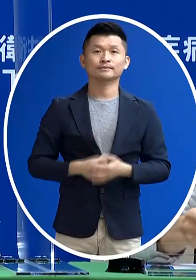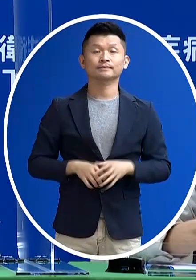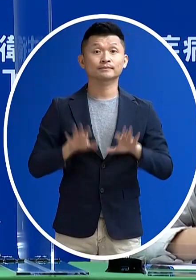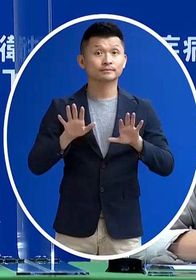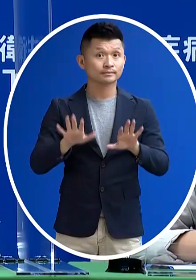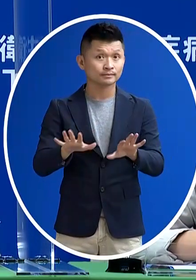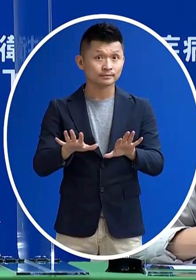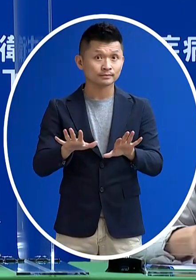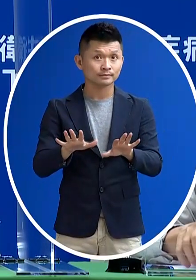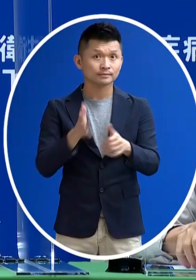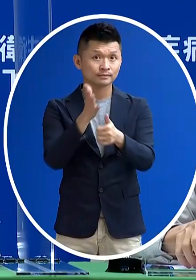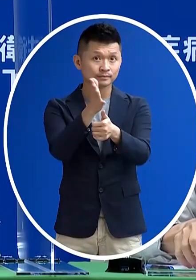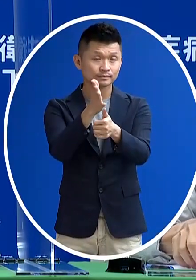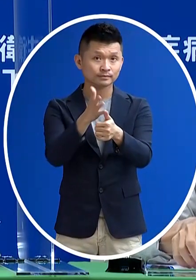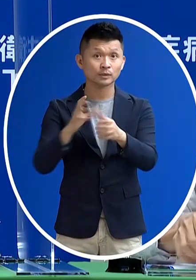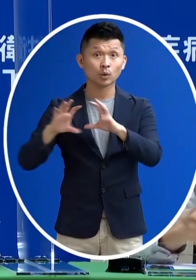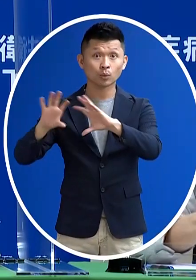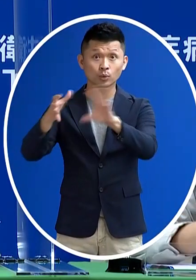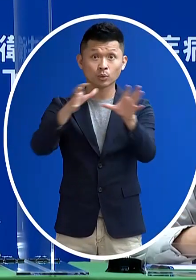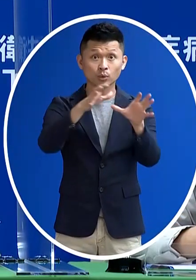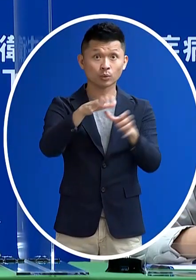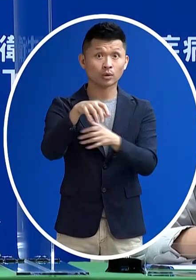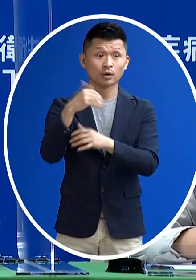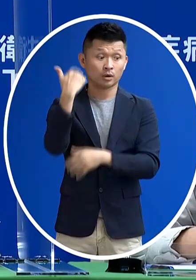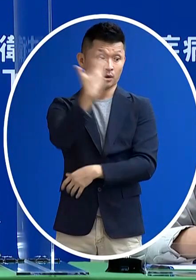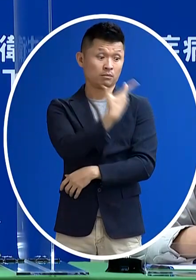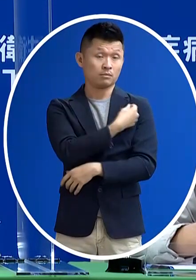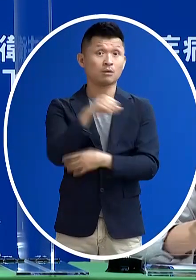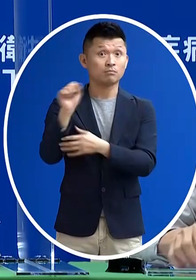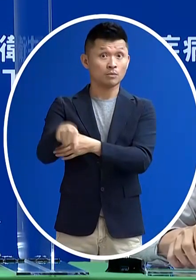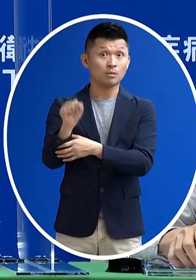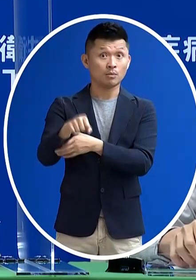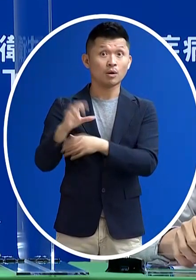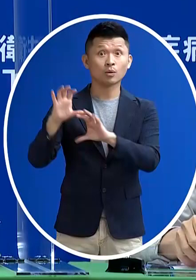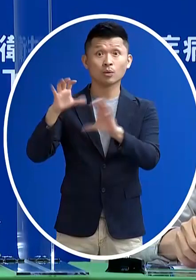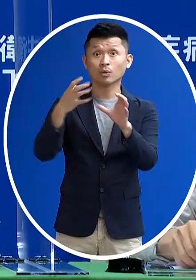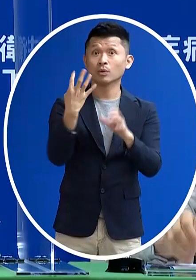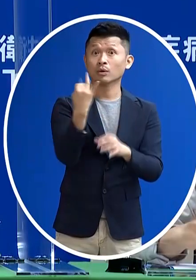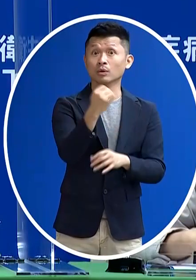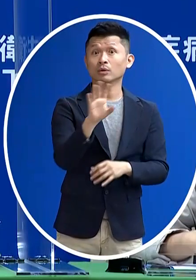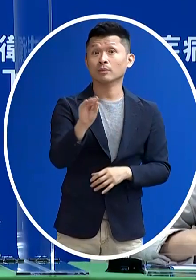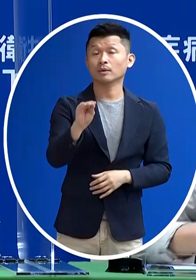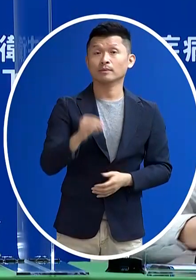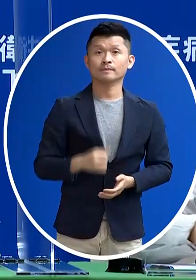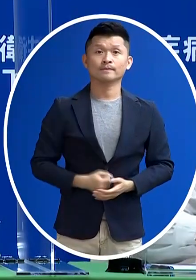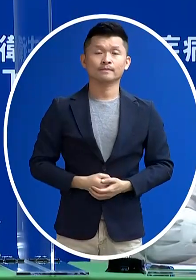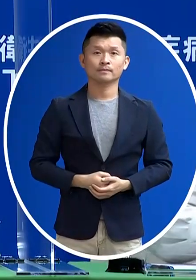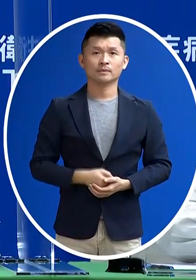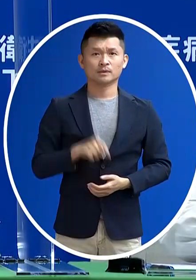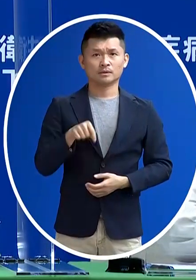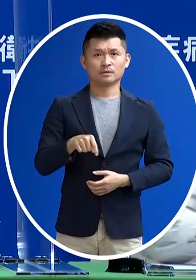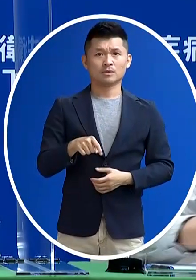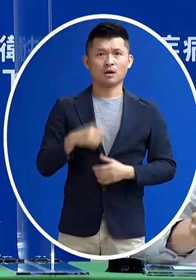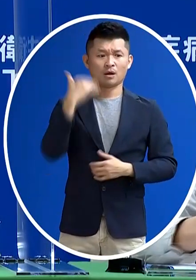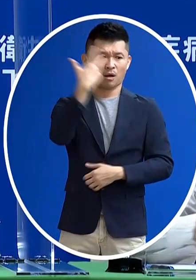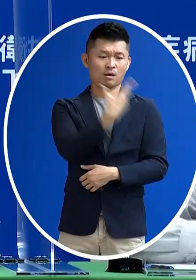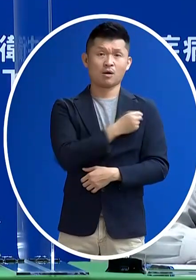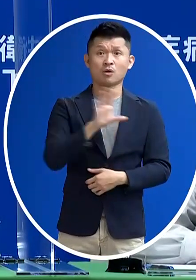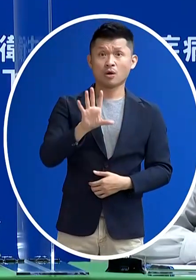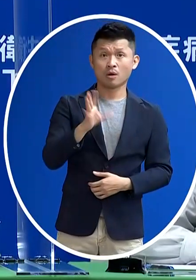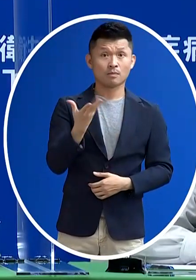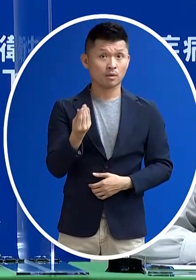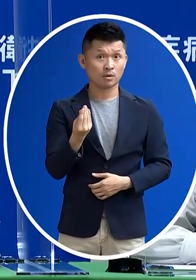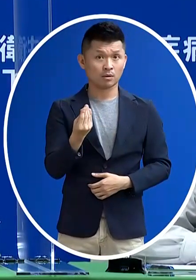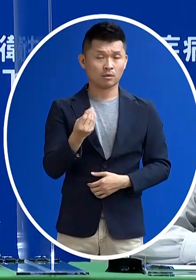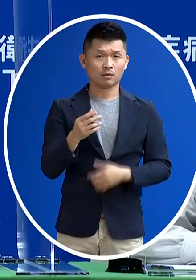些国有部分有国家已经同意高端之类的吗？还是目前 不 不 是 确 这个 定？ 不是一个是不是有高端？不是有，我们